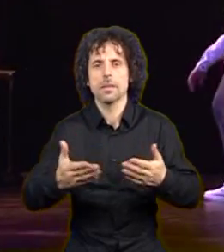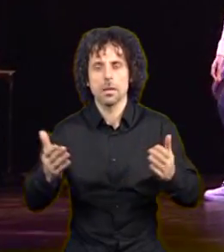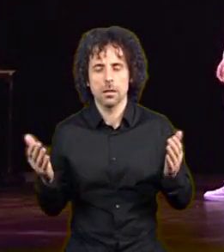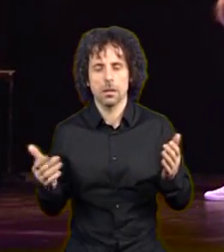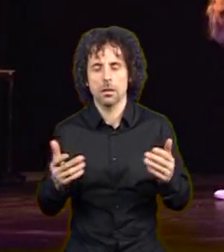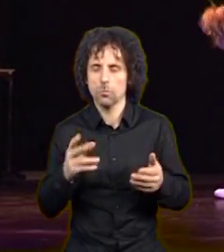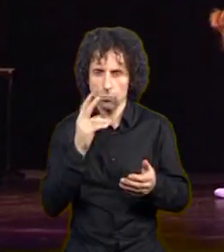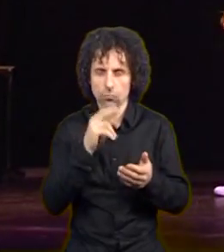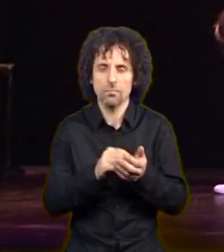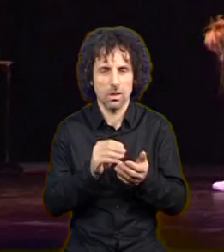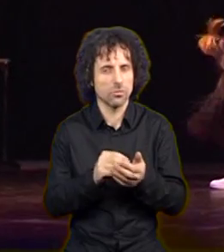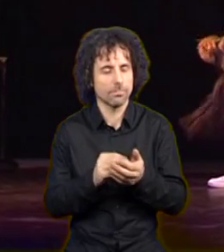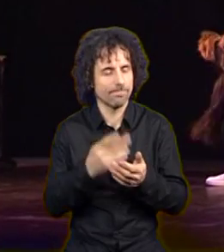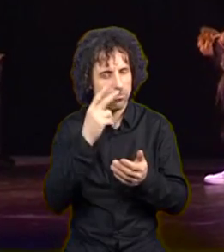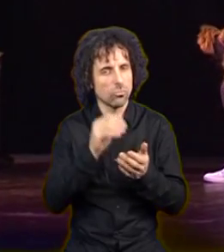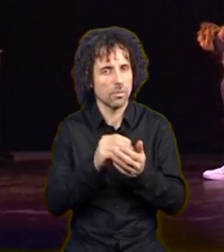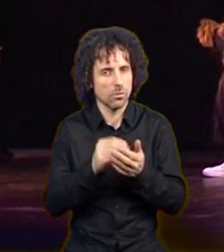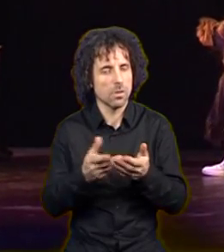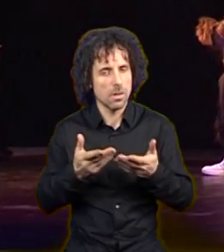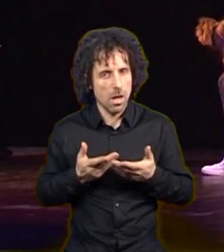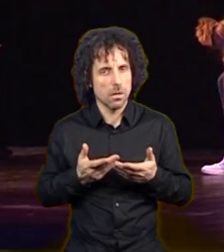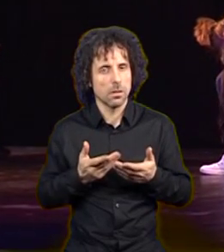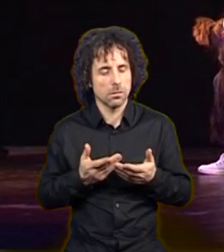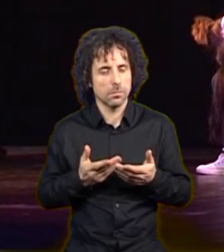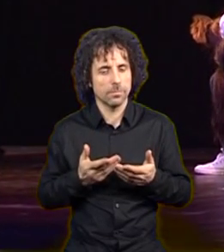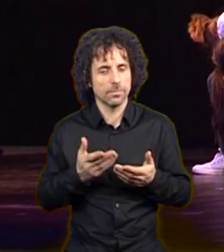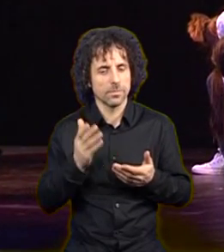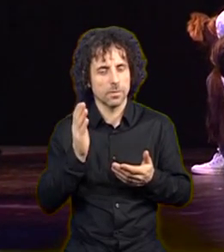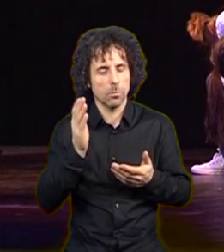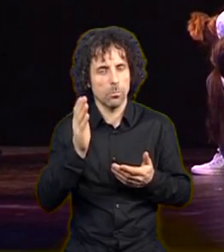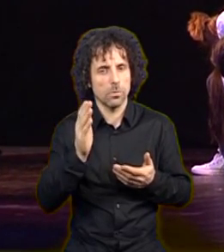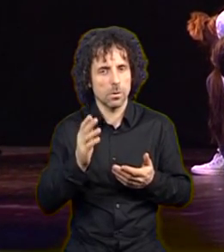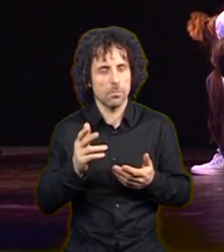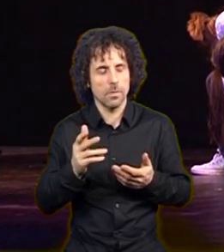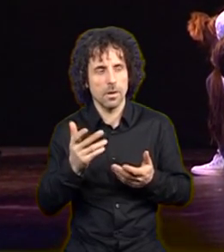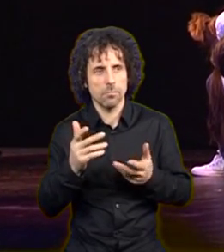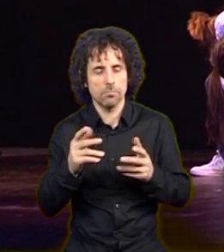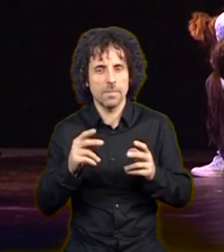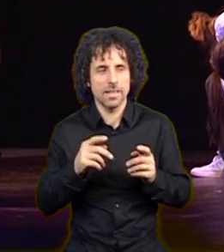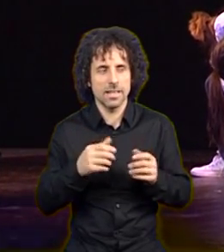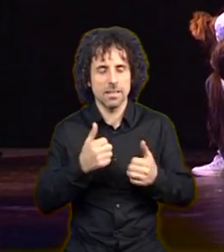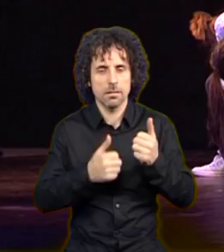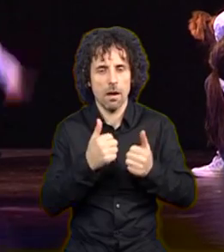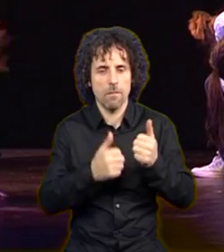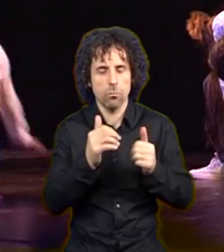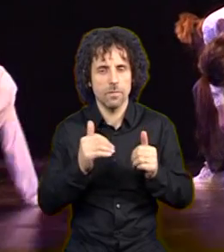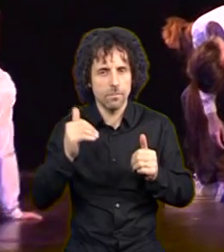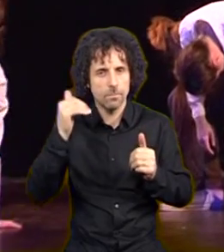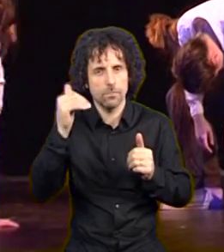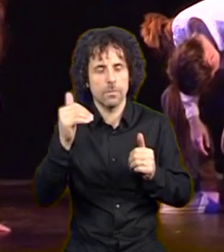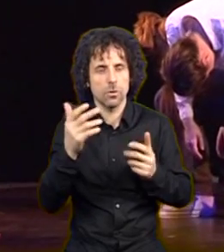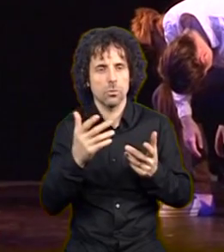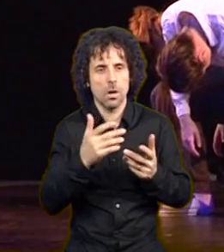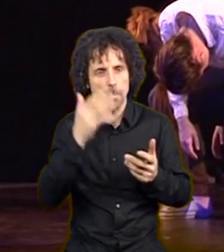prezentacje na scenie? Doświadczenie, szczególnie doświadczenie, szczególnie później to daje swoje znaki w jakichś zawodach